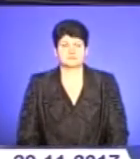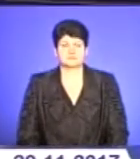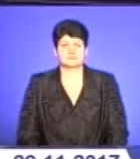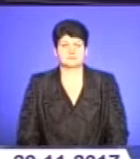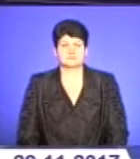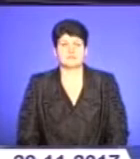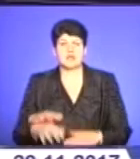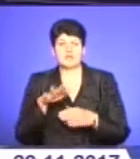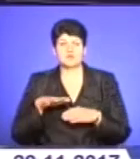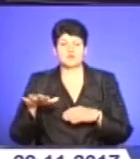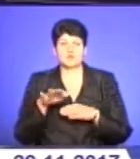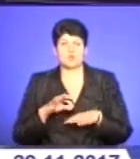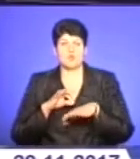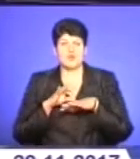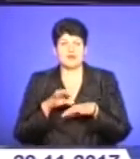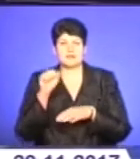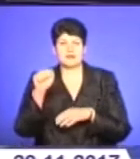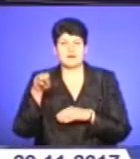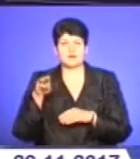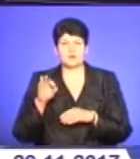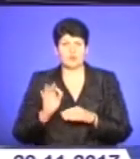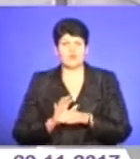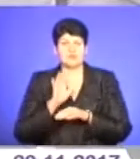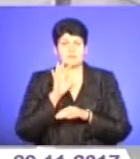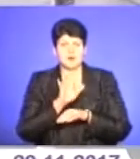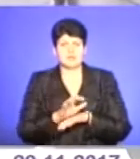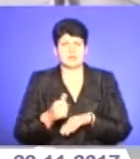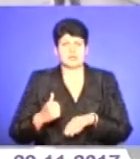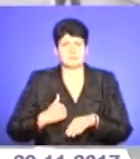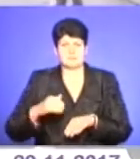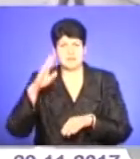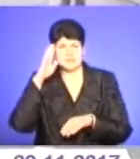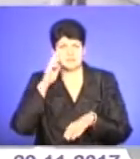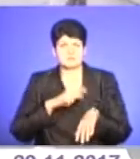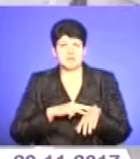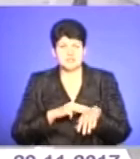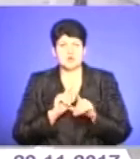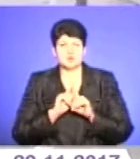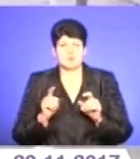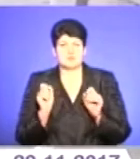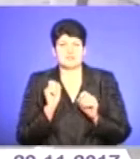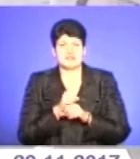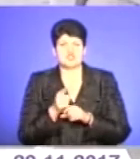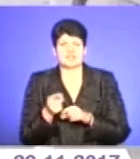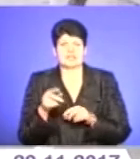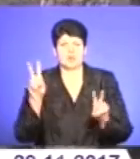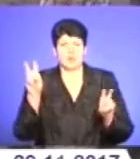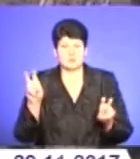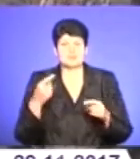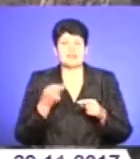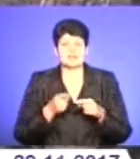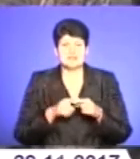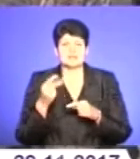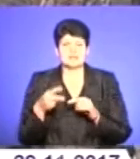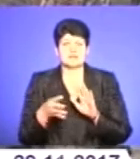В зону проведення антитерористичної операції відправилися бійці роти поліції особливого призначення Тернопіль. Це вже